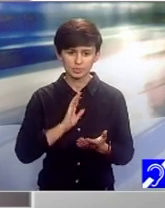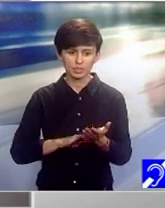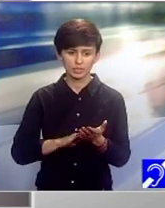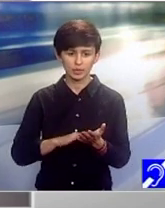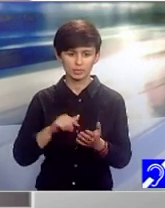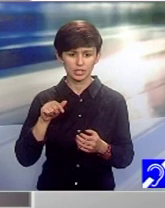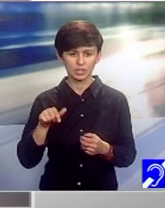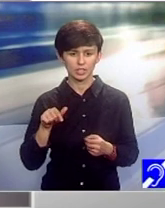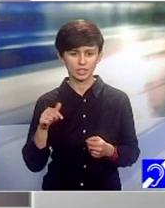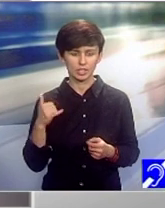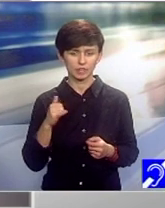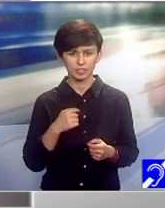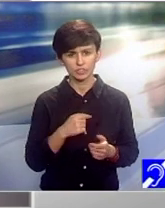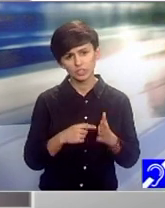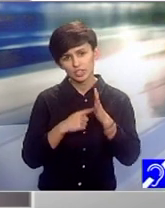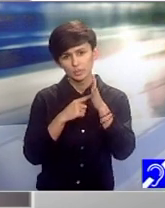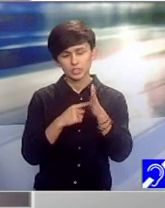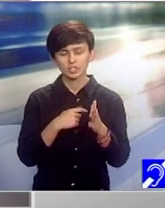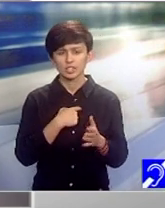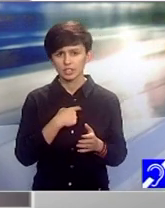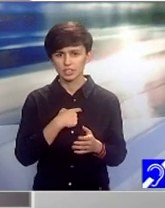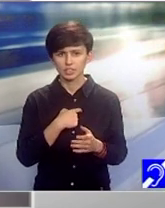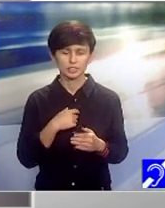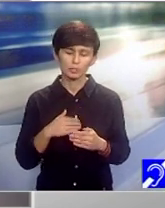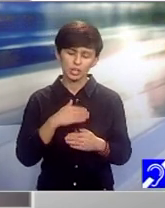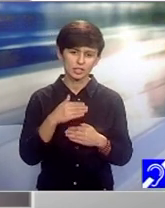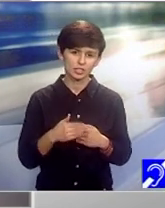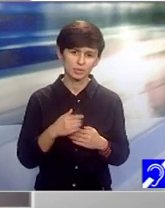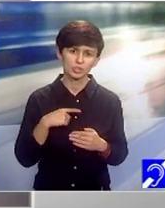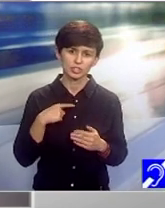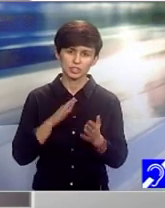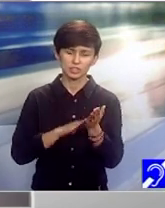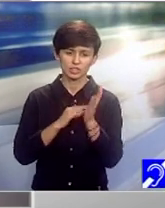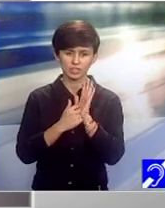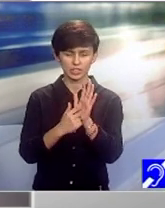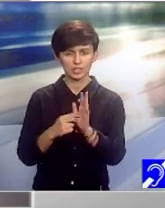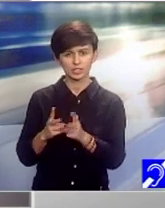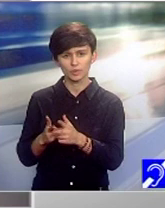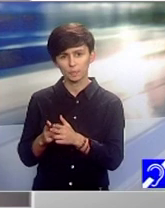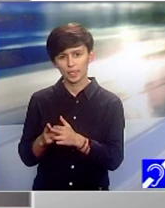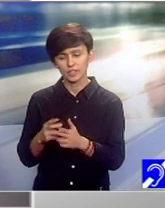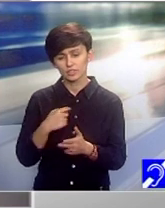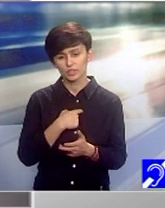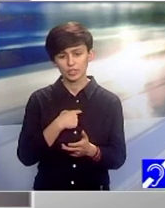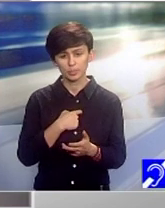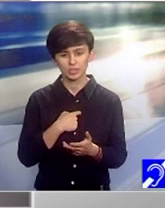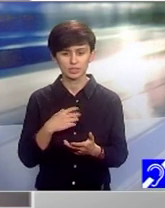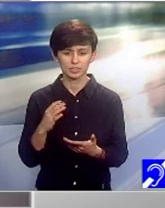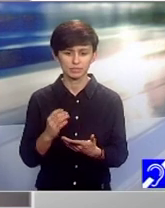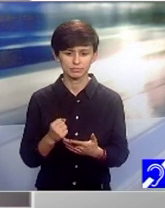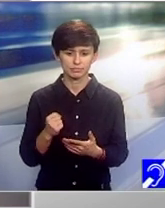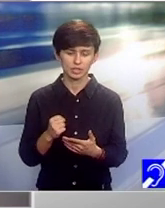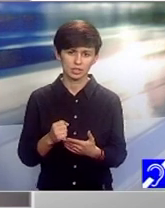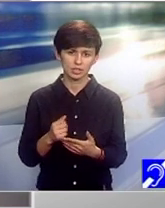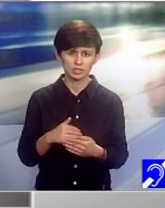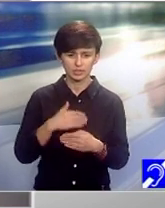arată că se poate trece dovada peste. Dovada vie. Da. Deci este dovada vie că cancerul poate fi învins. Și lucrul acesta am reușit